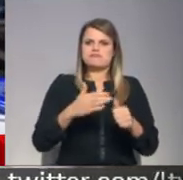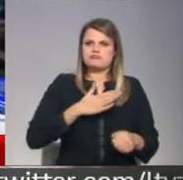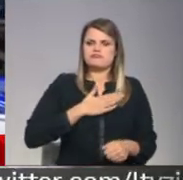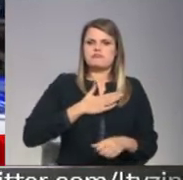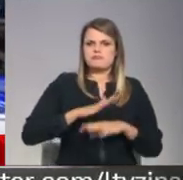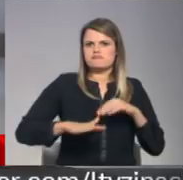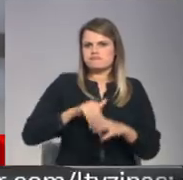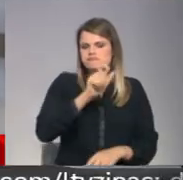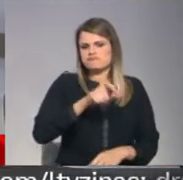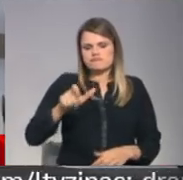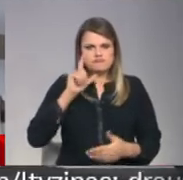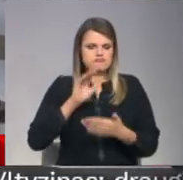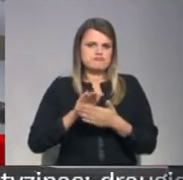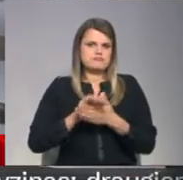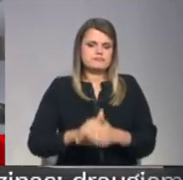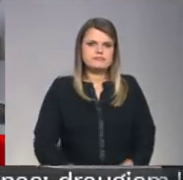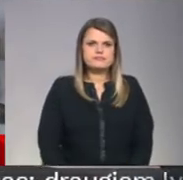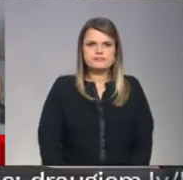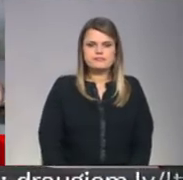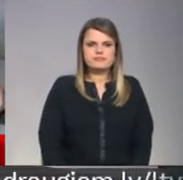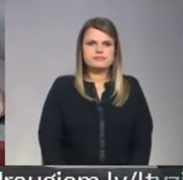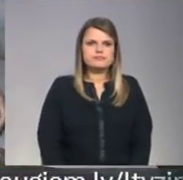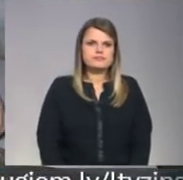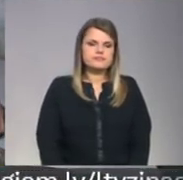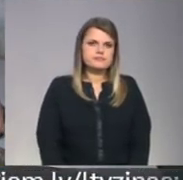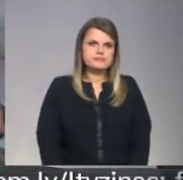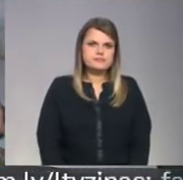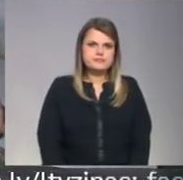sava aroda meistari. Sāga Dreimane, Edvīns Svēls, Aizputes televīzija.